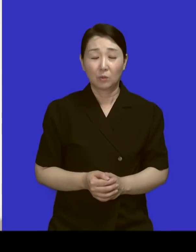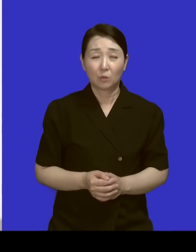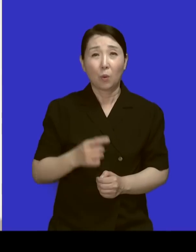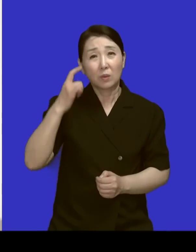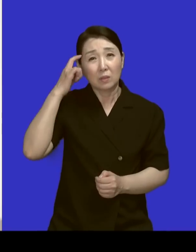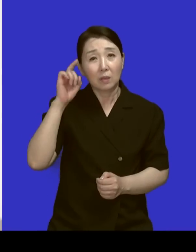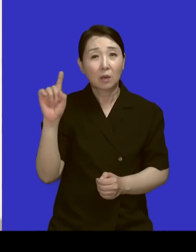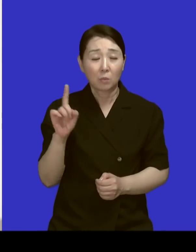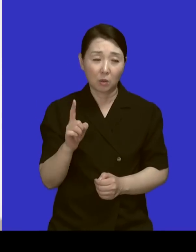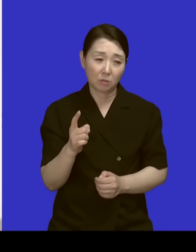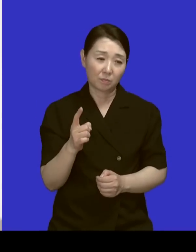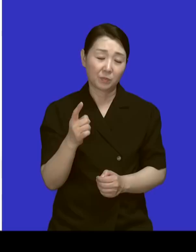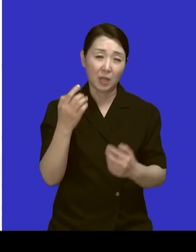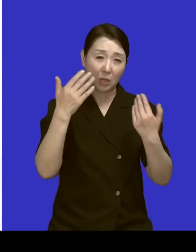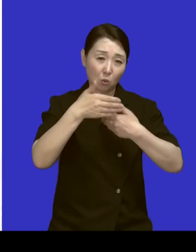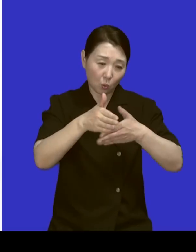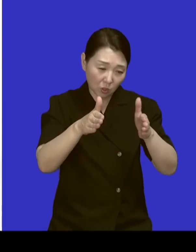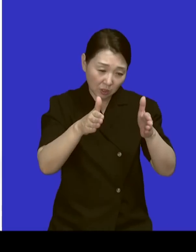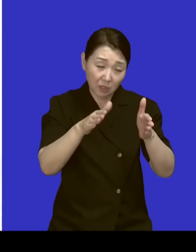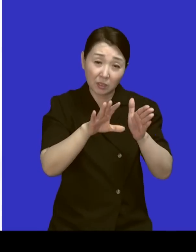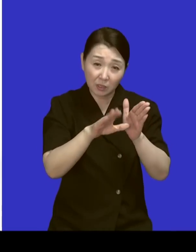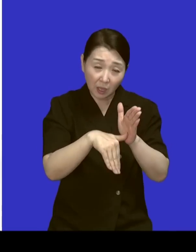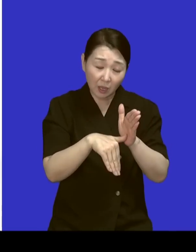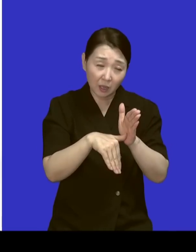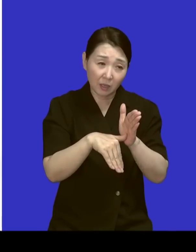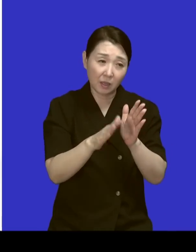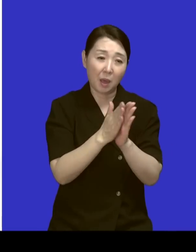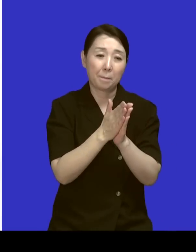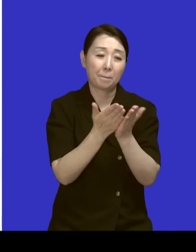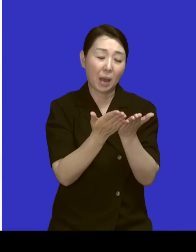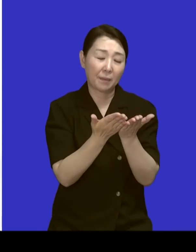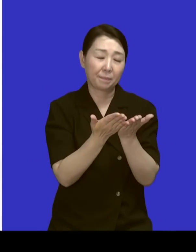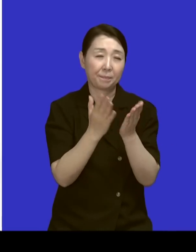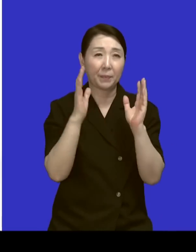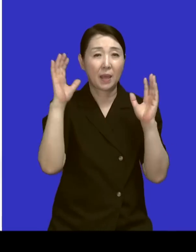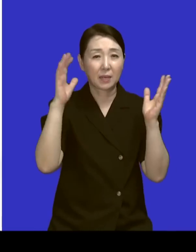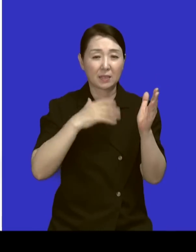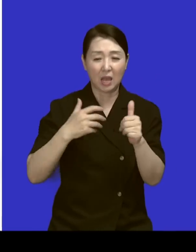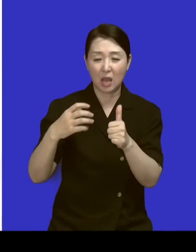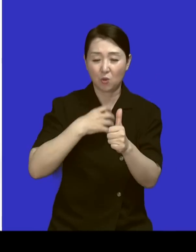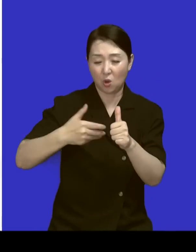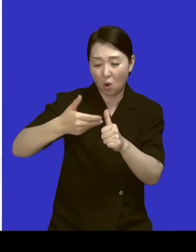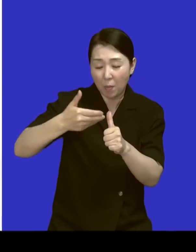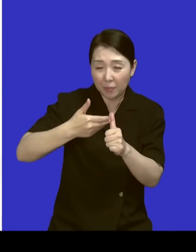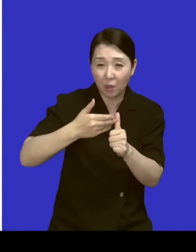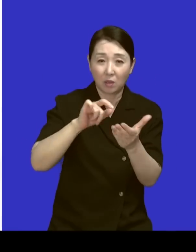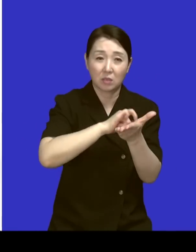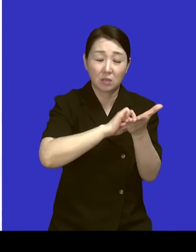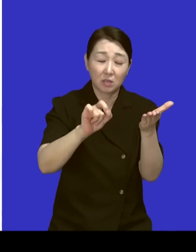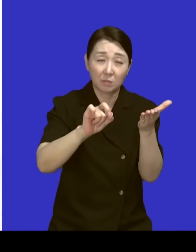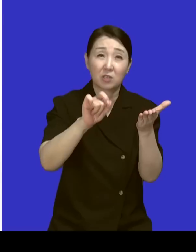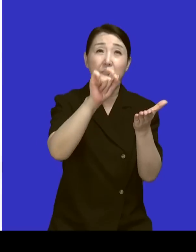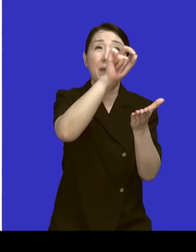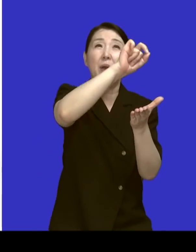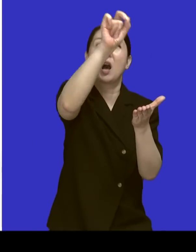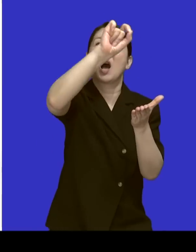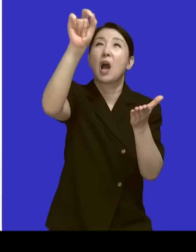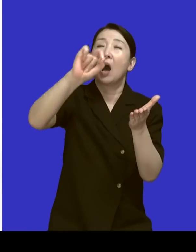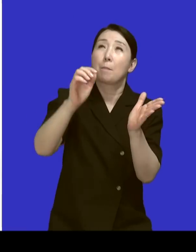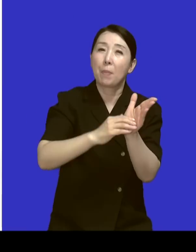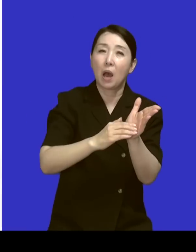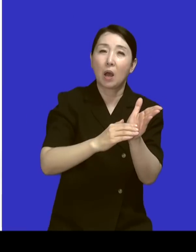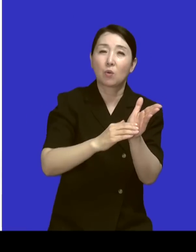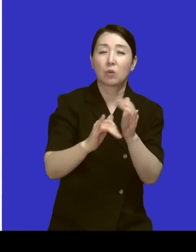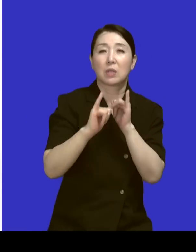해봤어요. 교실에서 반 아이들 이름을 저 괴롭힌 아이들 이름을 칠판에 적는 거예요. 네. 그러고 뛰어내리면은 아이고.